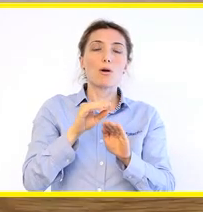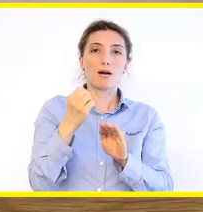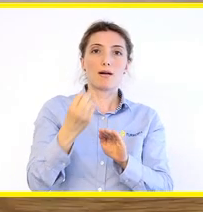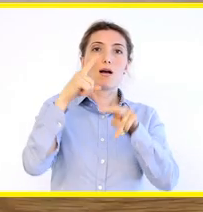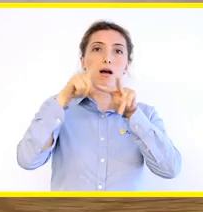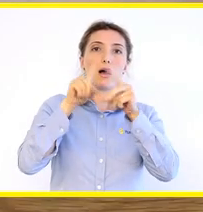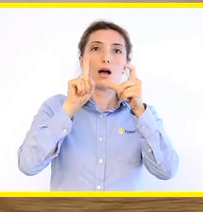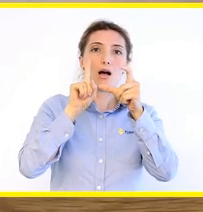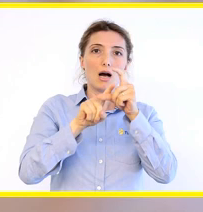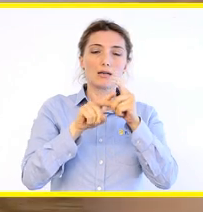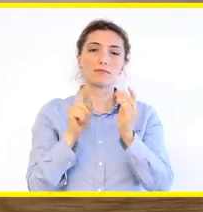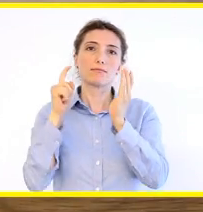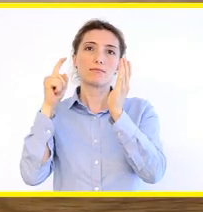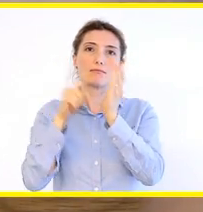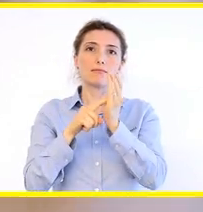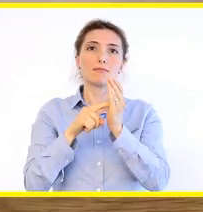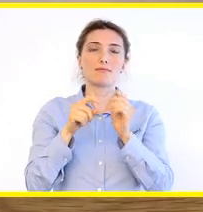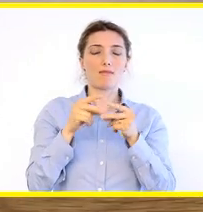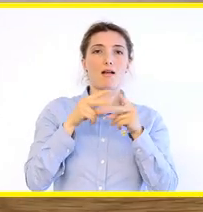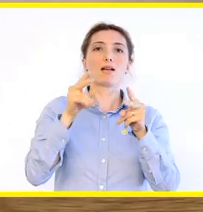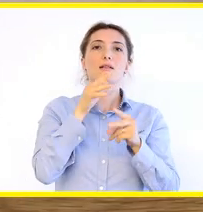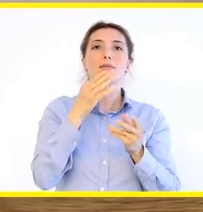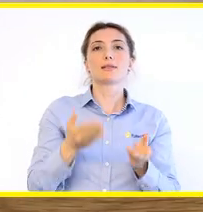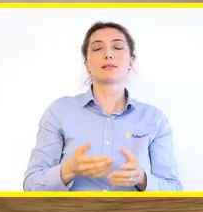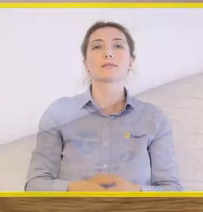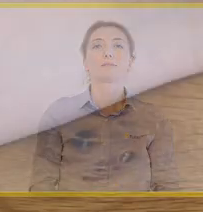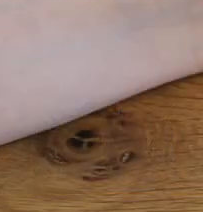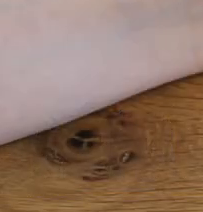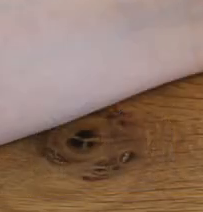Aç butonuna dokunarak uygulamayı açabilirsiniz.